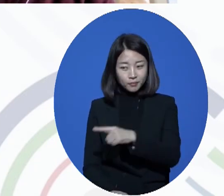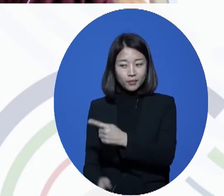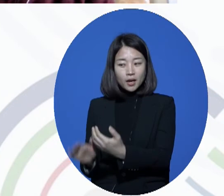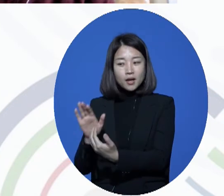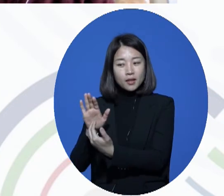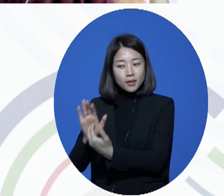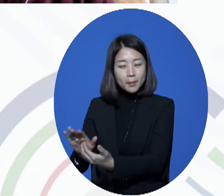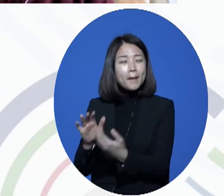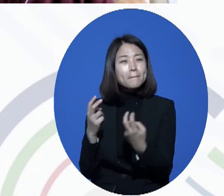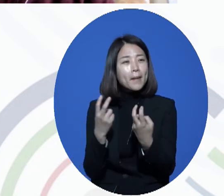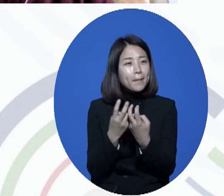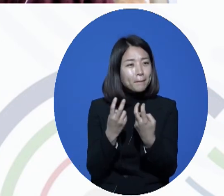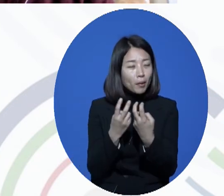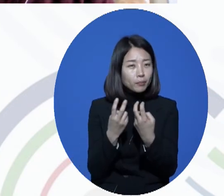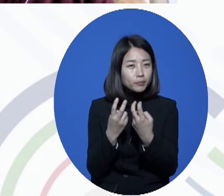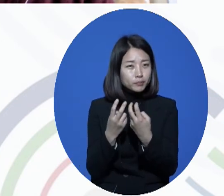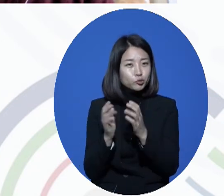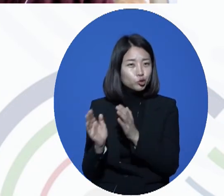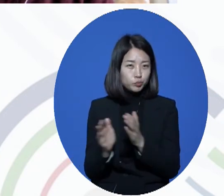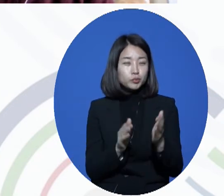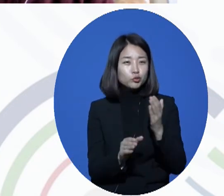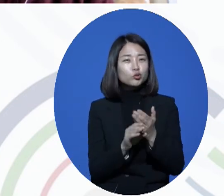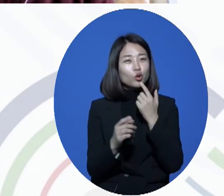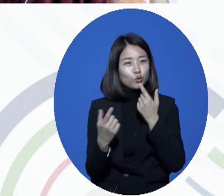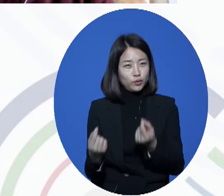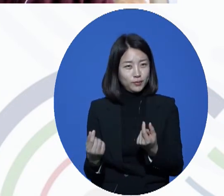주시면 되겠습니다.